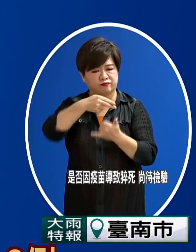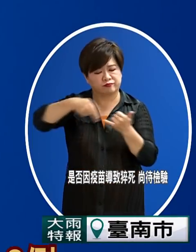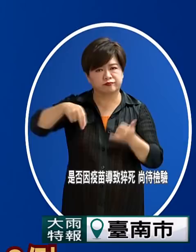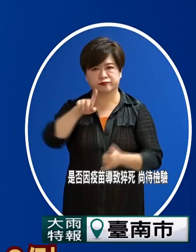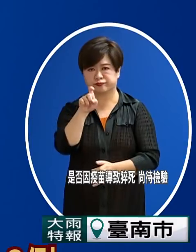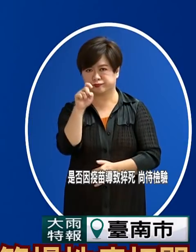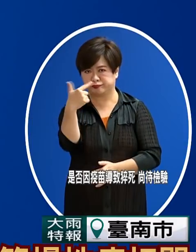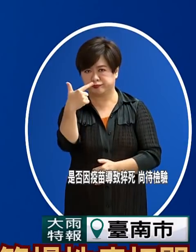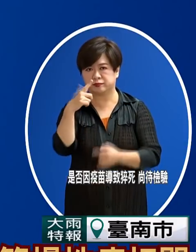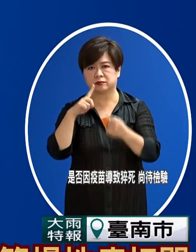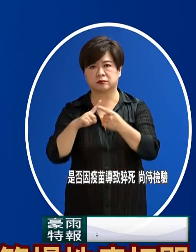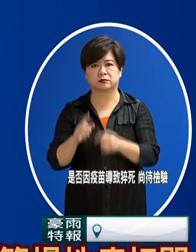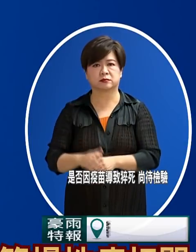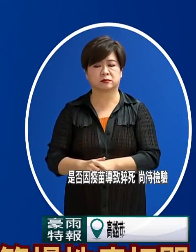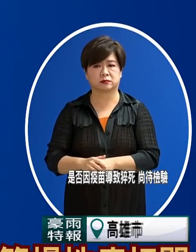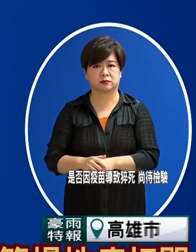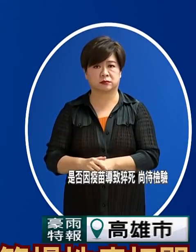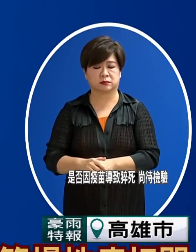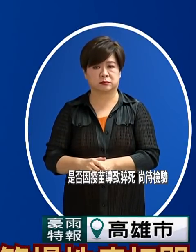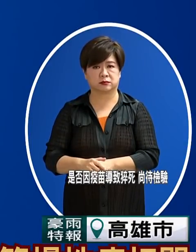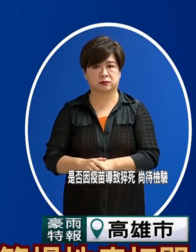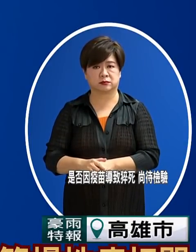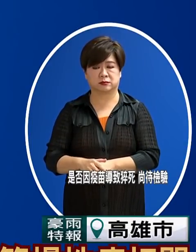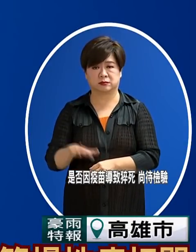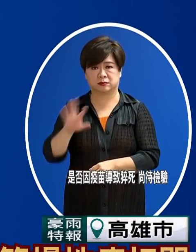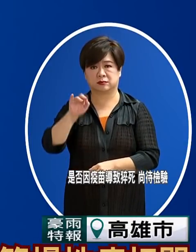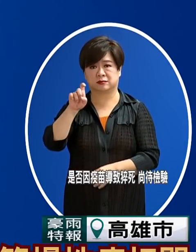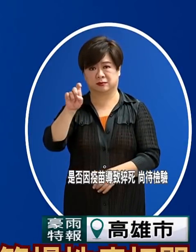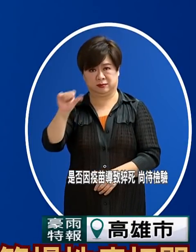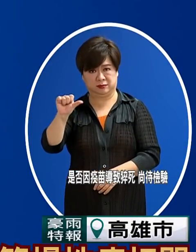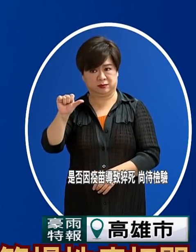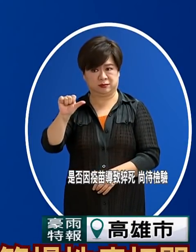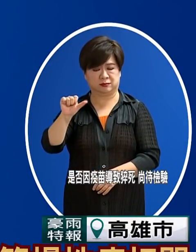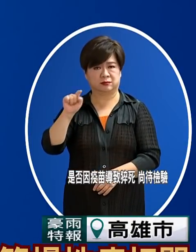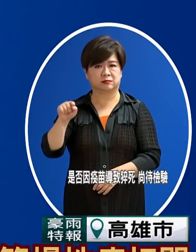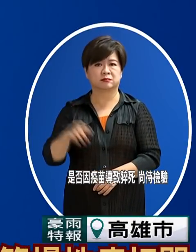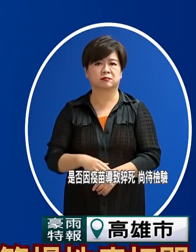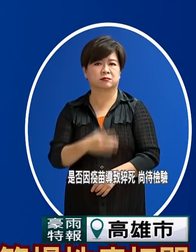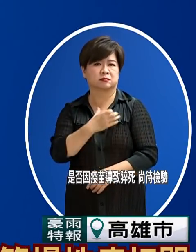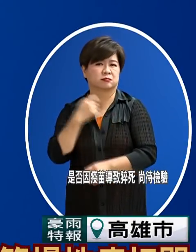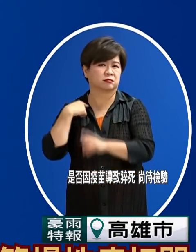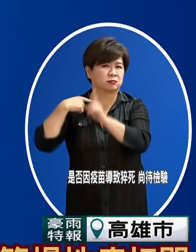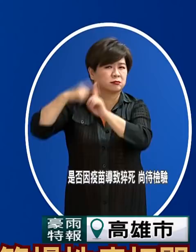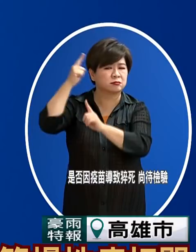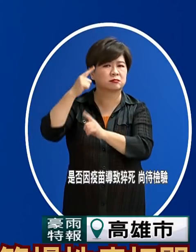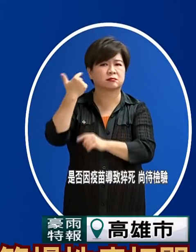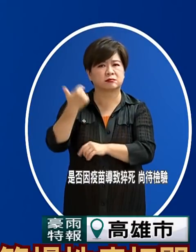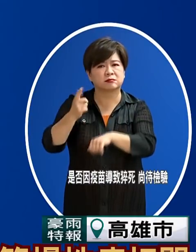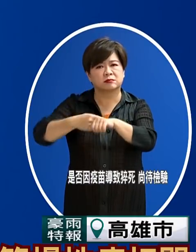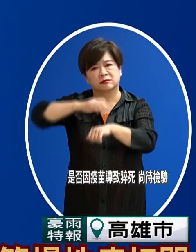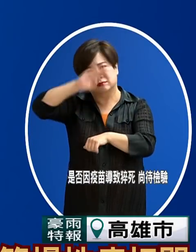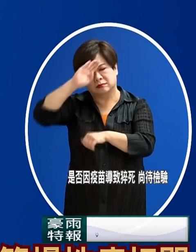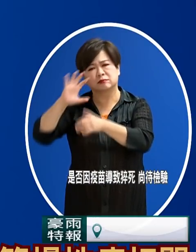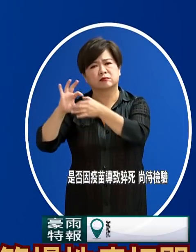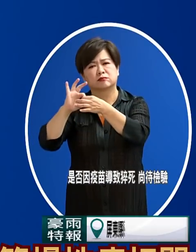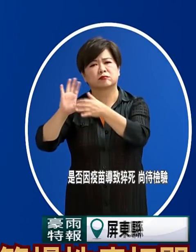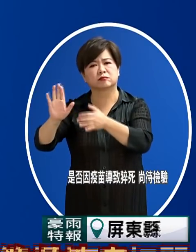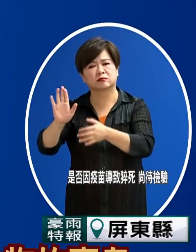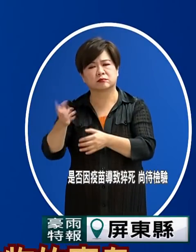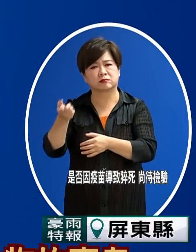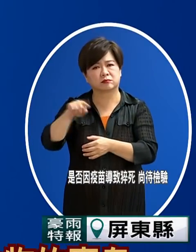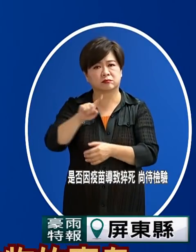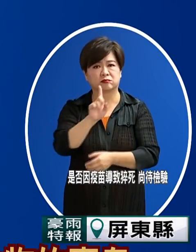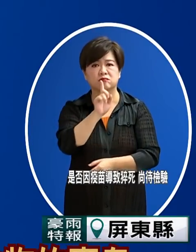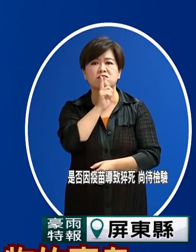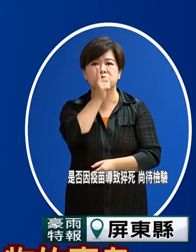了16例哦，其中15例是有心血管疾病等慢性病相关，另外还有